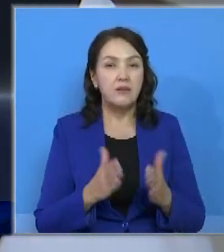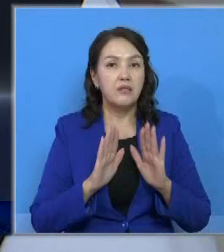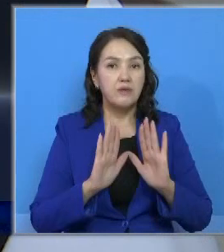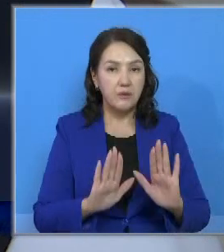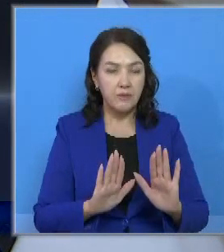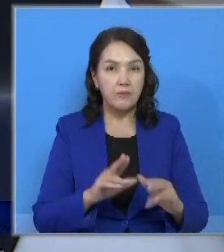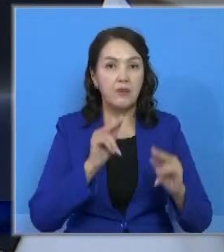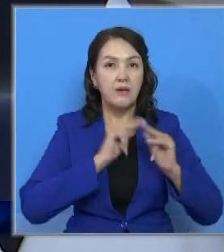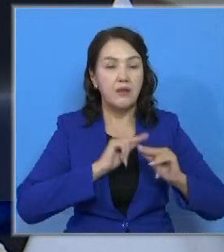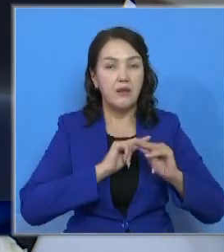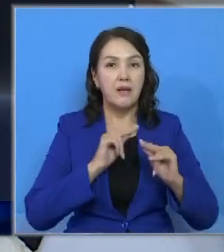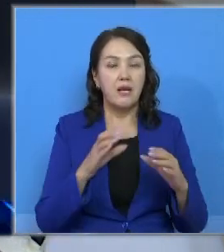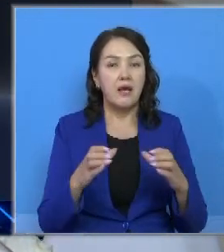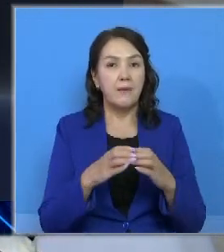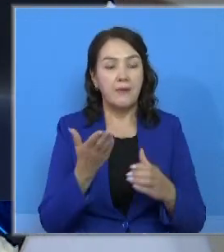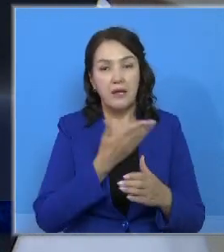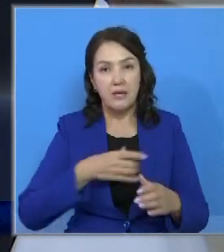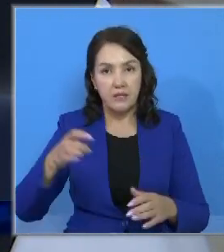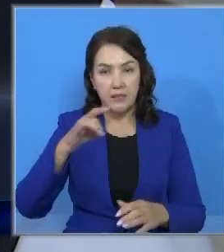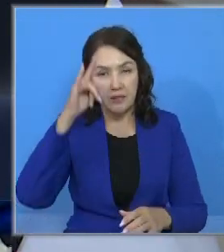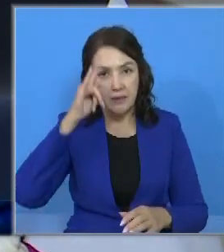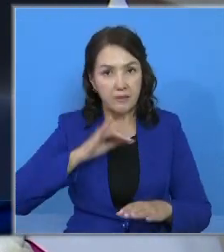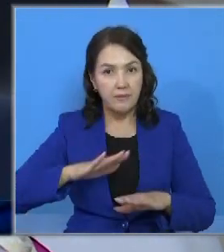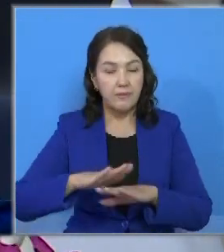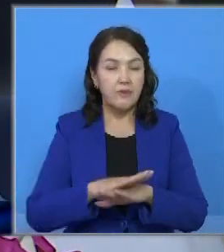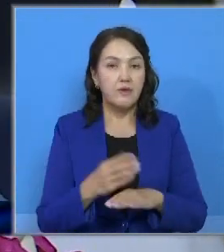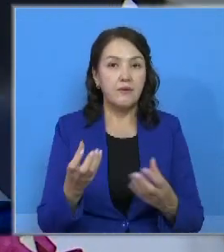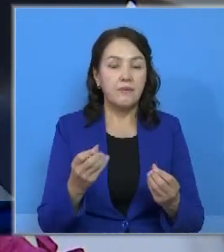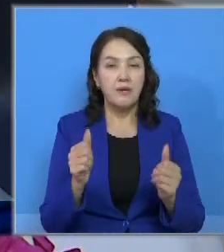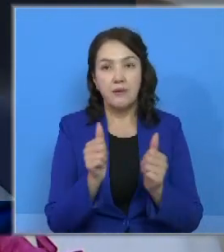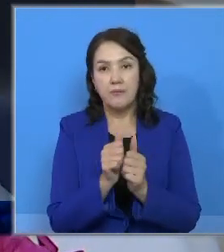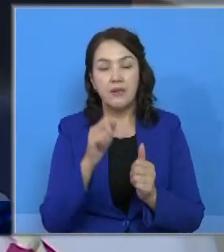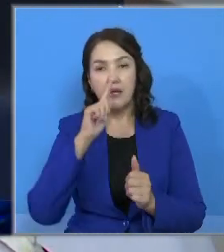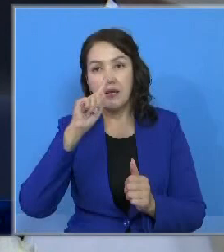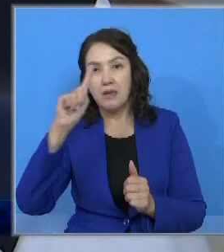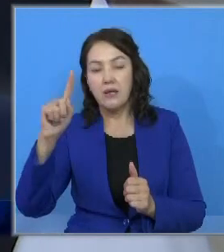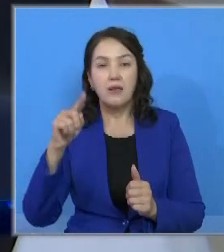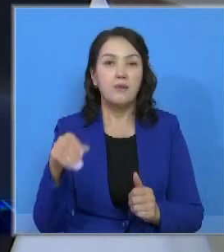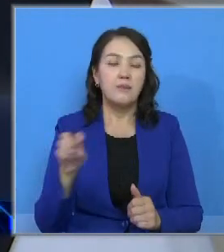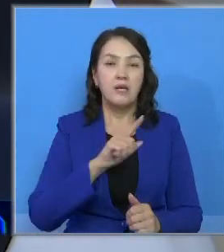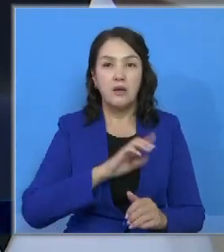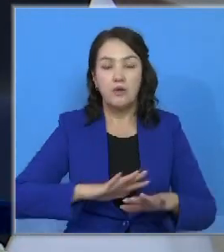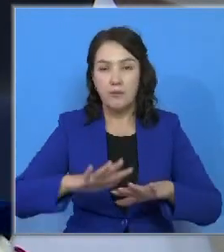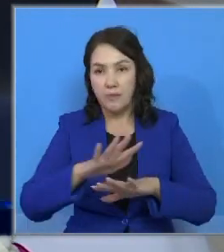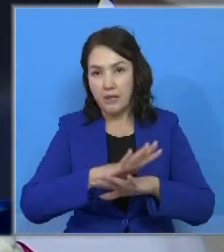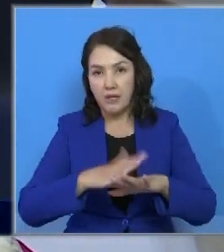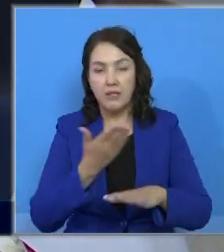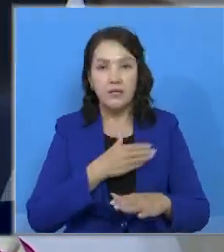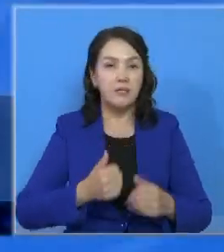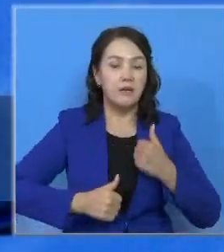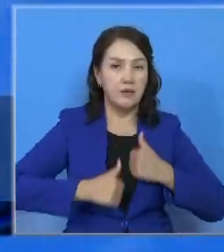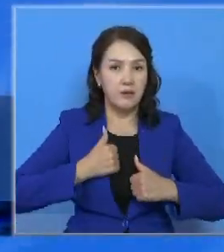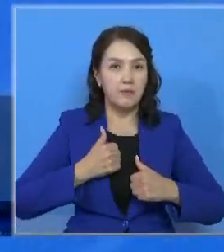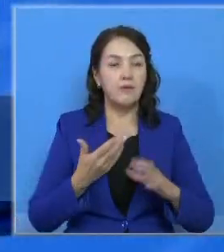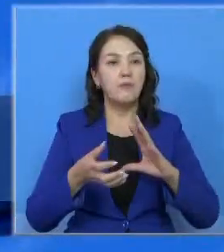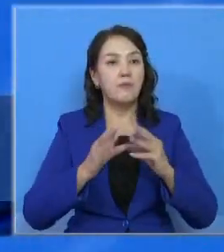только трудятся на просторах нашей республики Казахстан, но и в ближнем, и далеко даже в дальнем зарубежье. Это наша гордость.